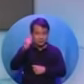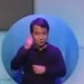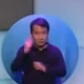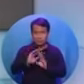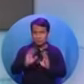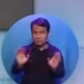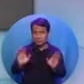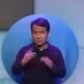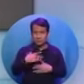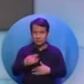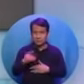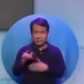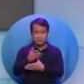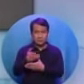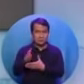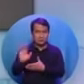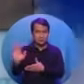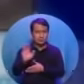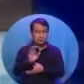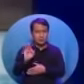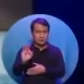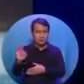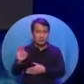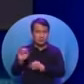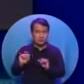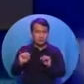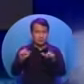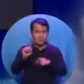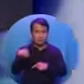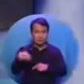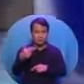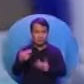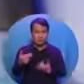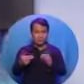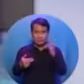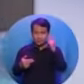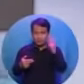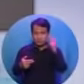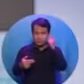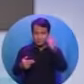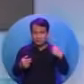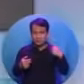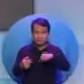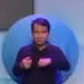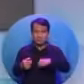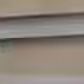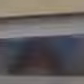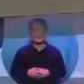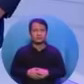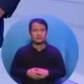din kalilimutang i-like at i-share ang Facebook pages ng 1PH at rafi2fineaction.